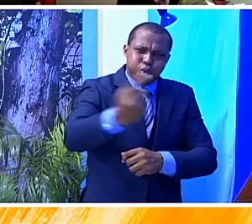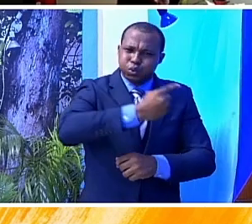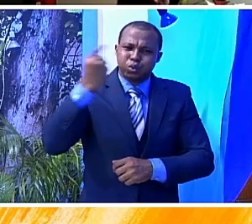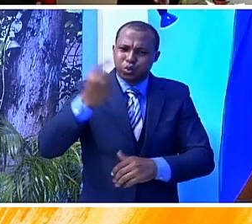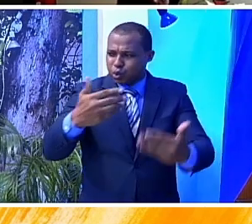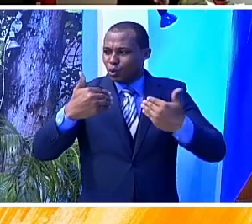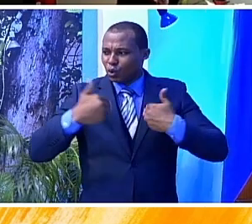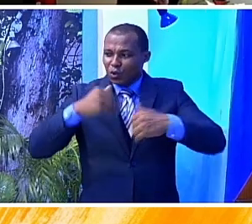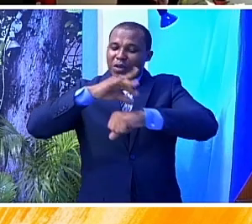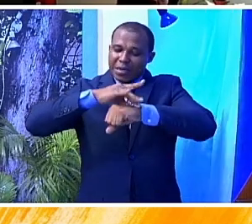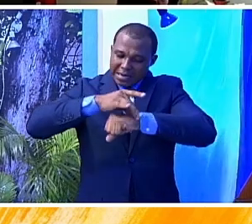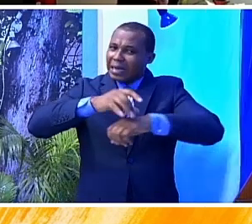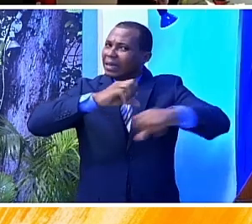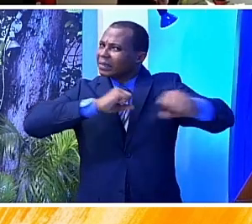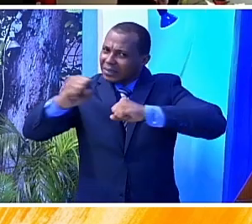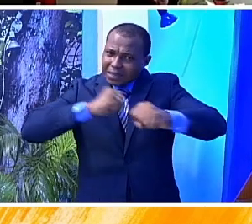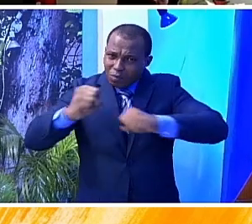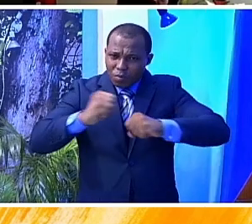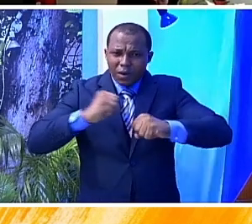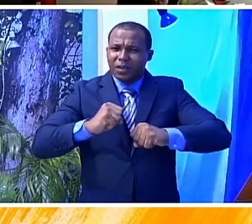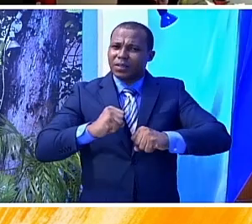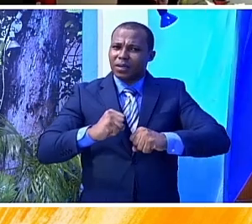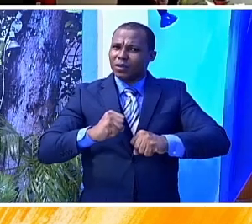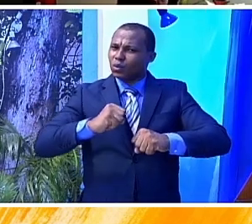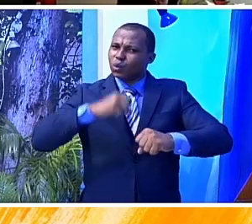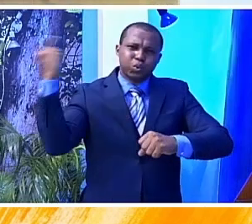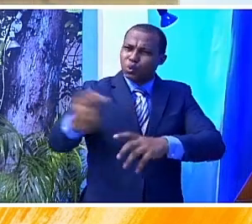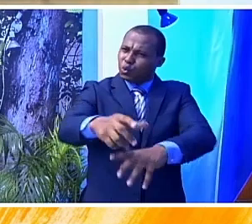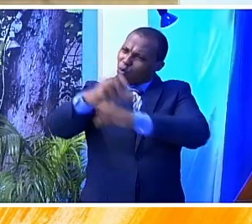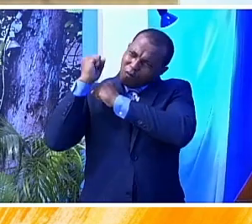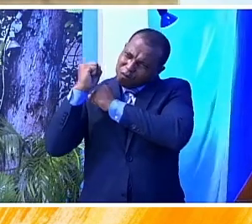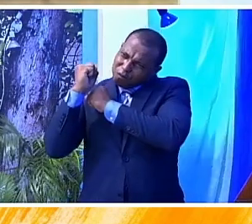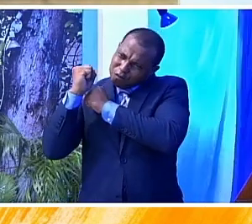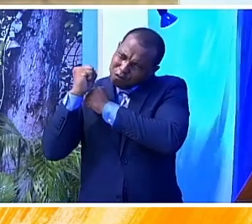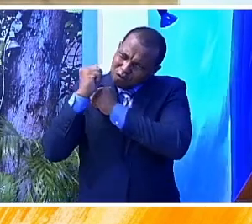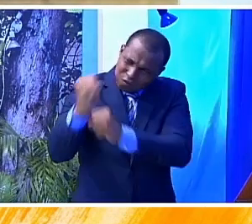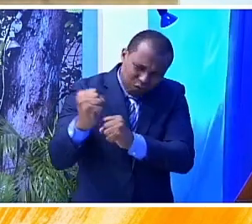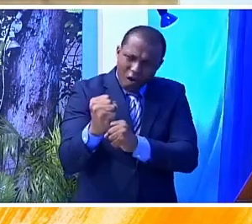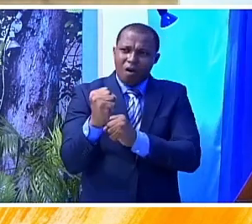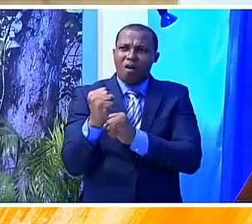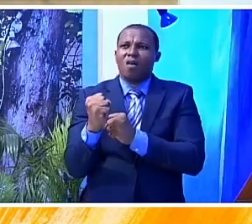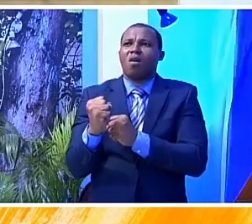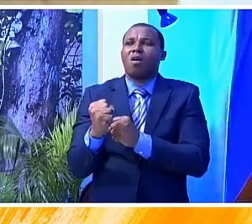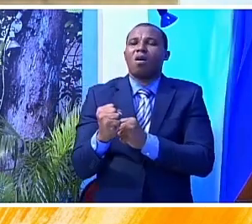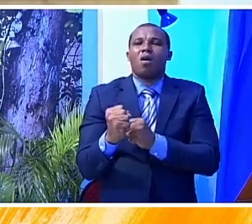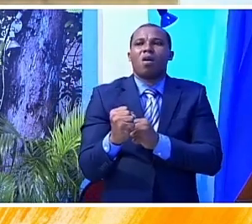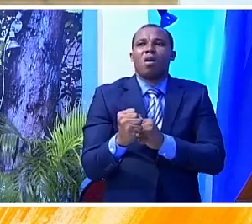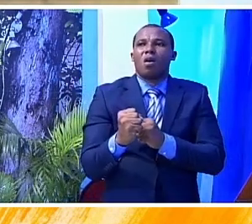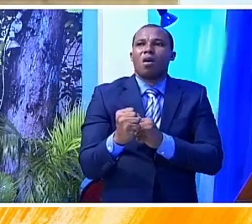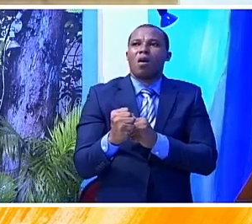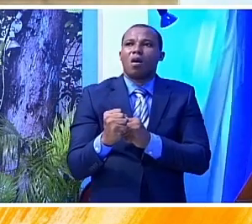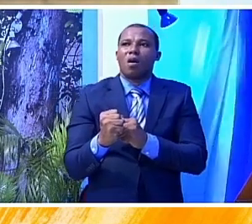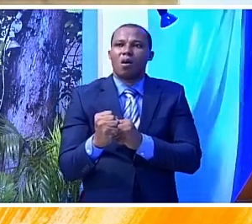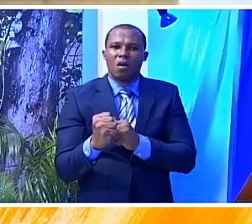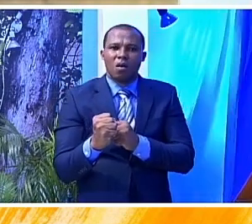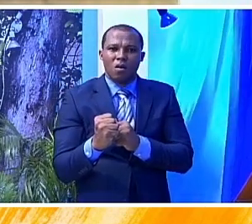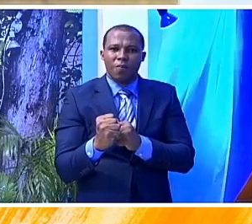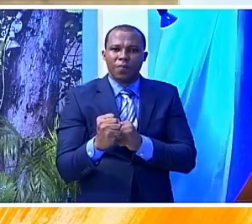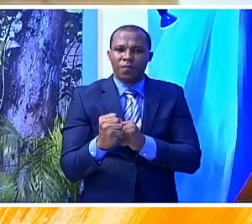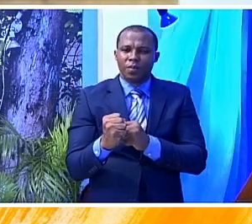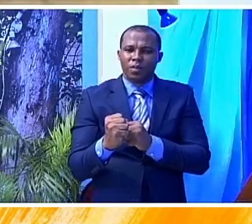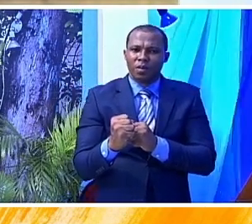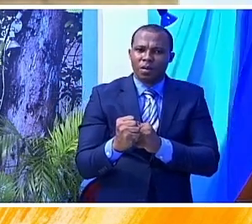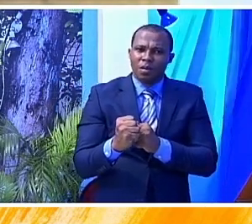Japon a une secousse qui arrivait jusqu'à 9 sous l'échelle Richter. Donc, ce n'est pas